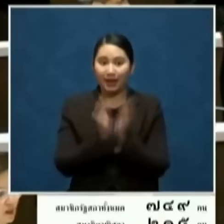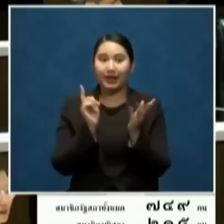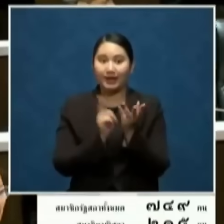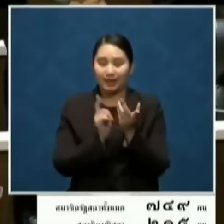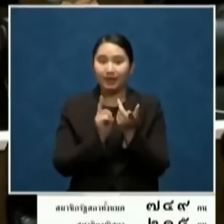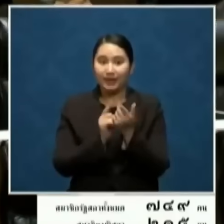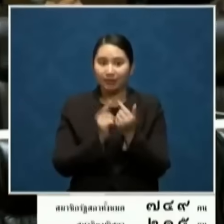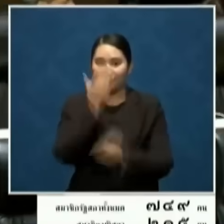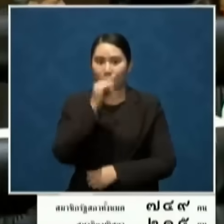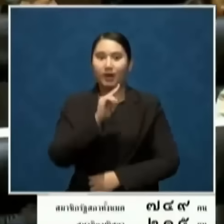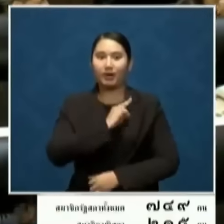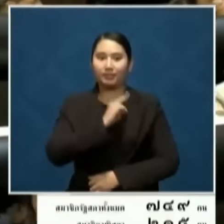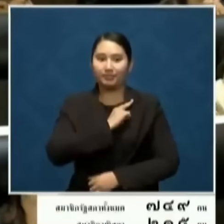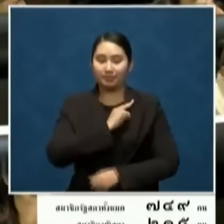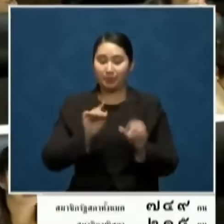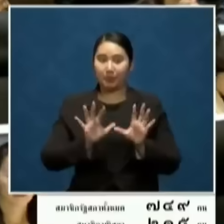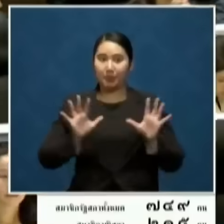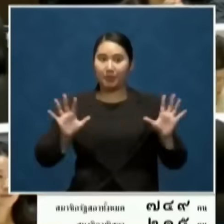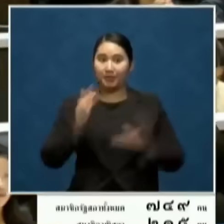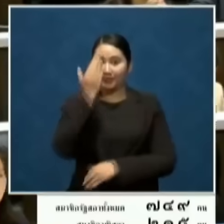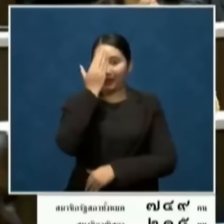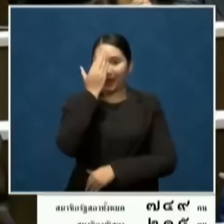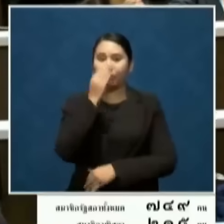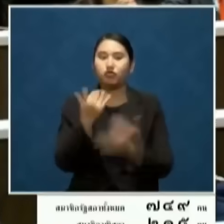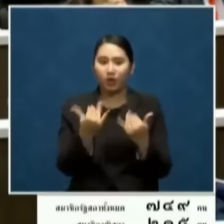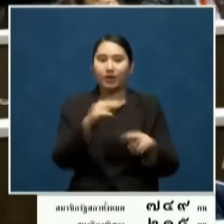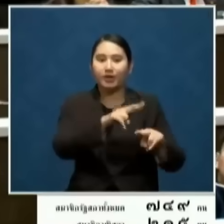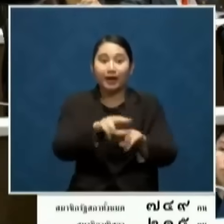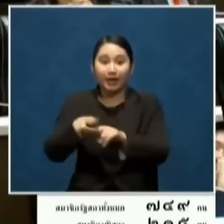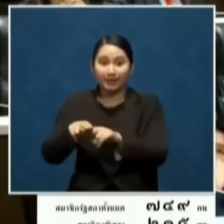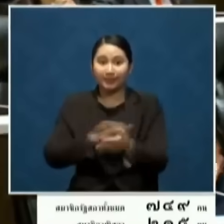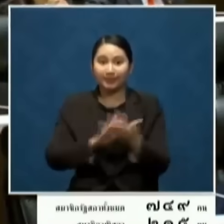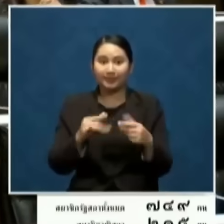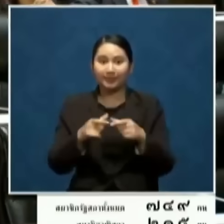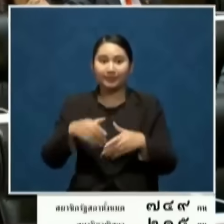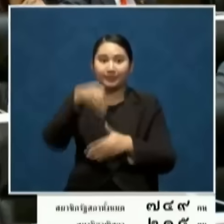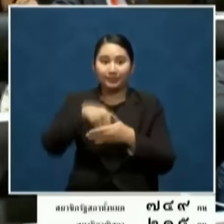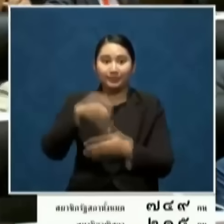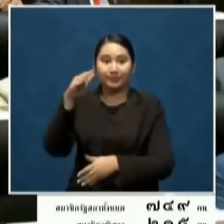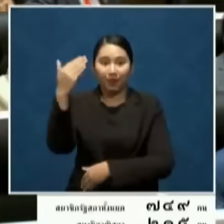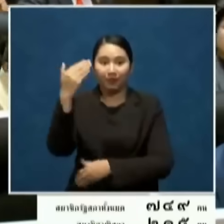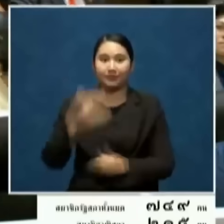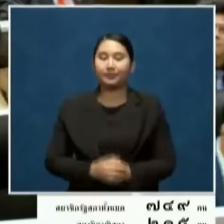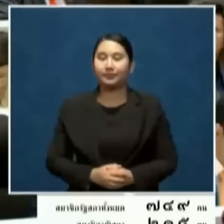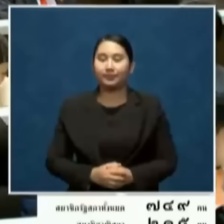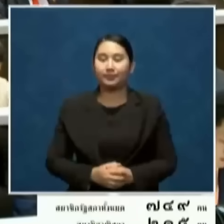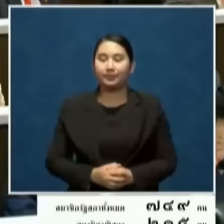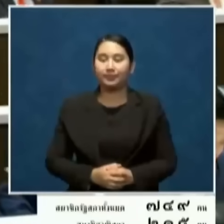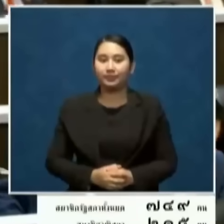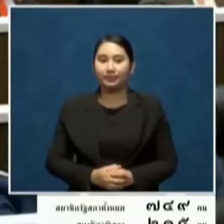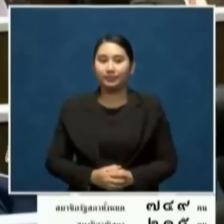ตรีนะคะเพราะว่าในส่วนของชาติไทยพัฒนาเนี่ยจำได้ว่ามติของพักเขาก็คือจะไม่สนับสนุนพัก